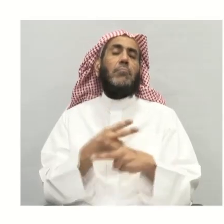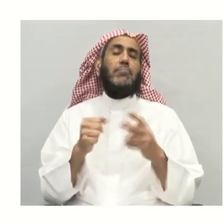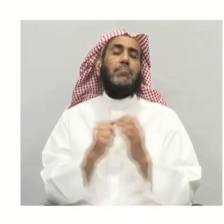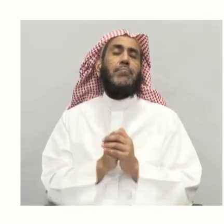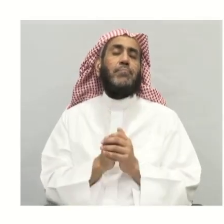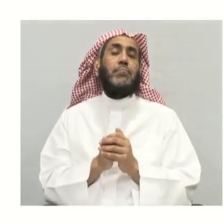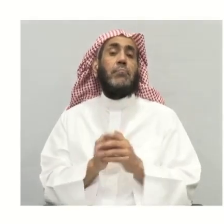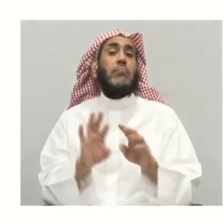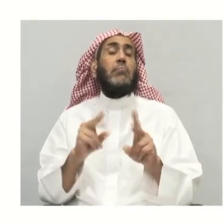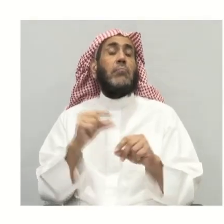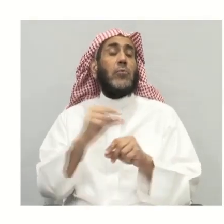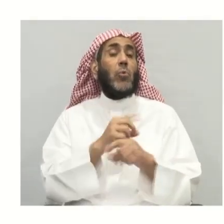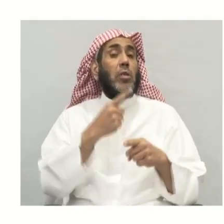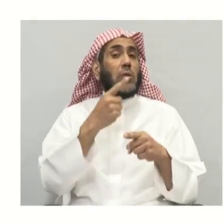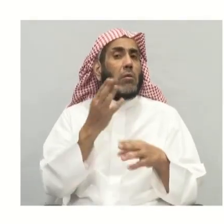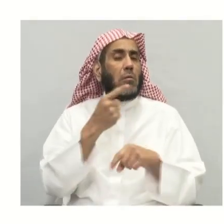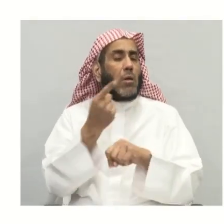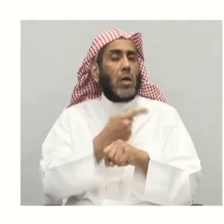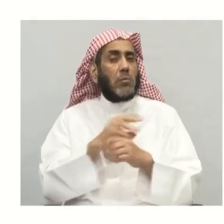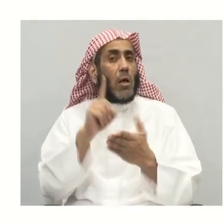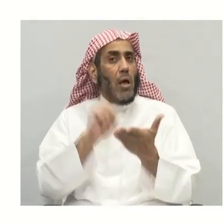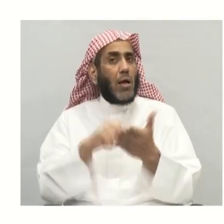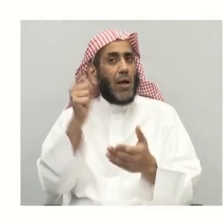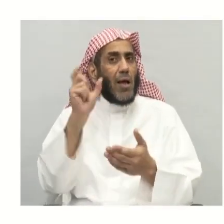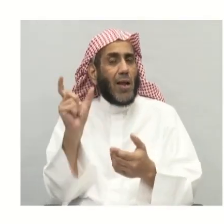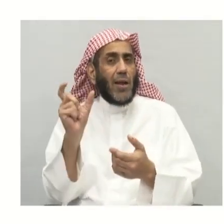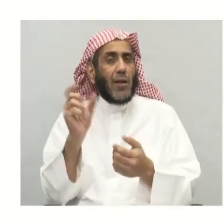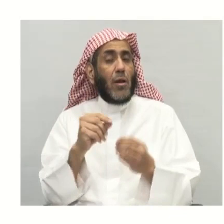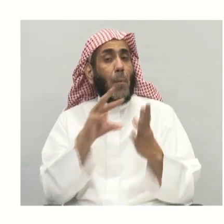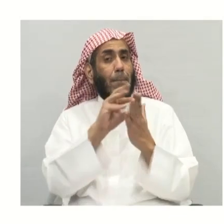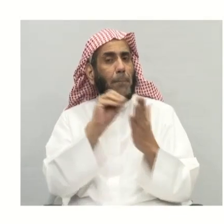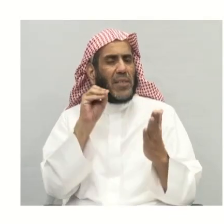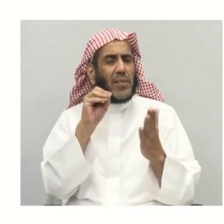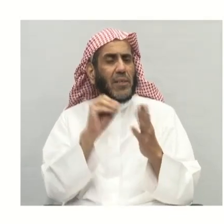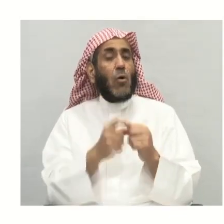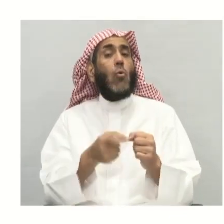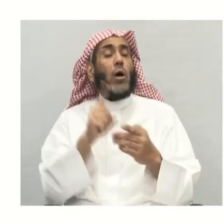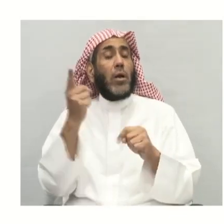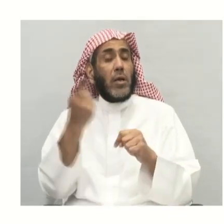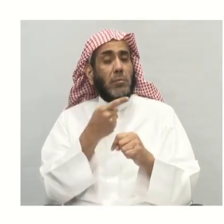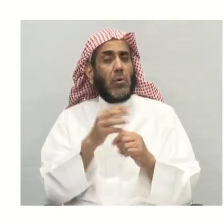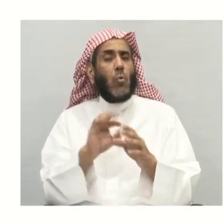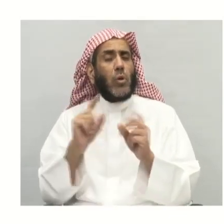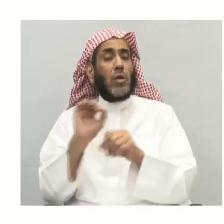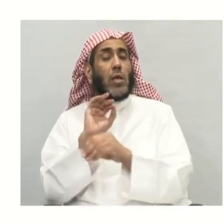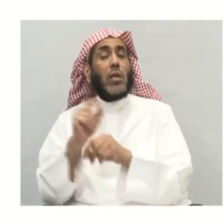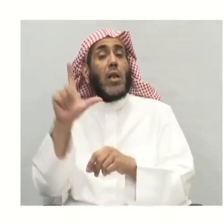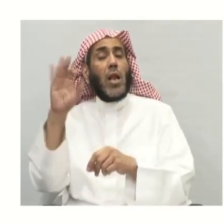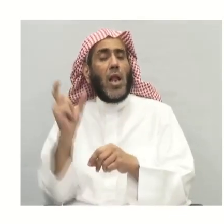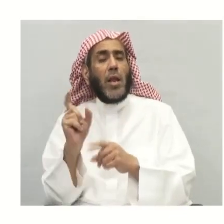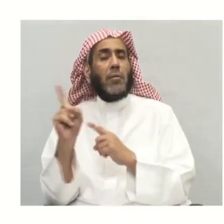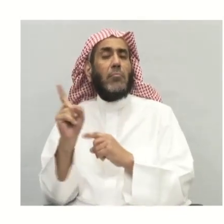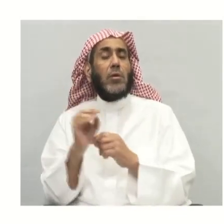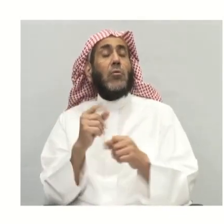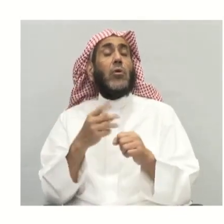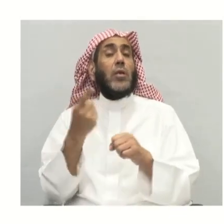من الادوات الناصبه التي درسناها درسنا ان وقلنا انها مصدريه وناصبه ودرسنا لن وقلنا